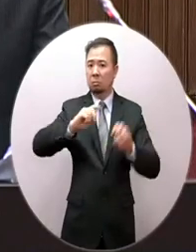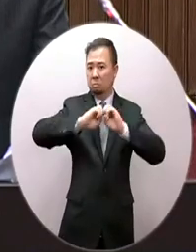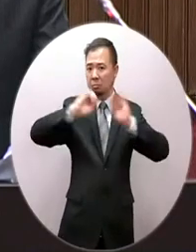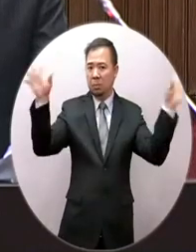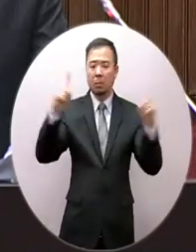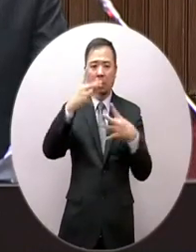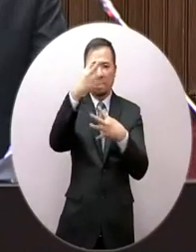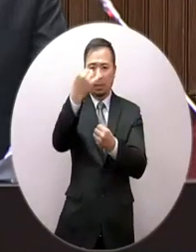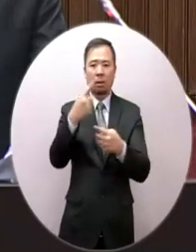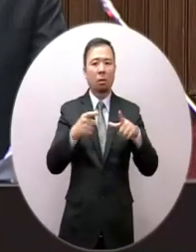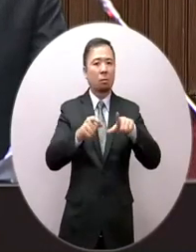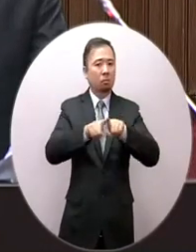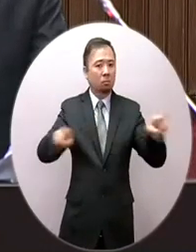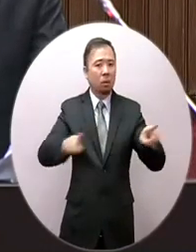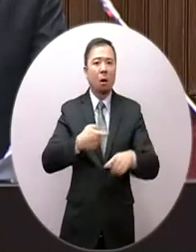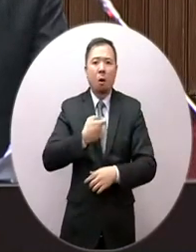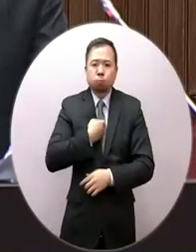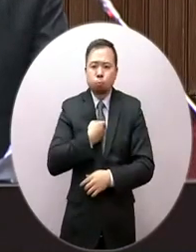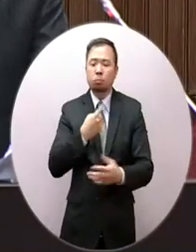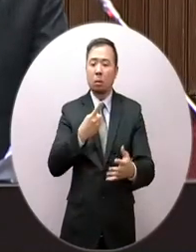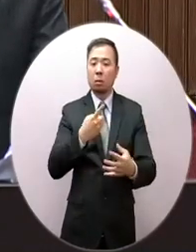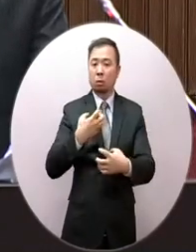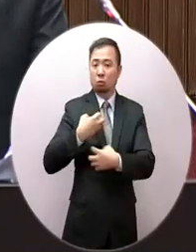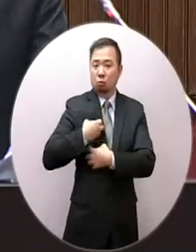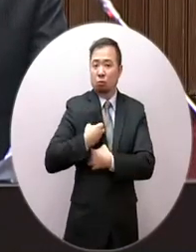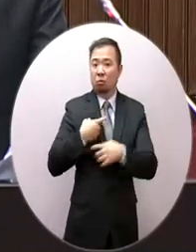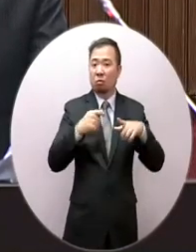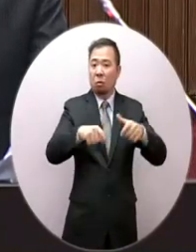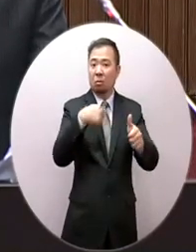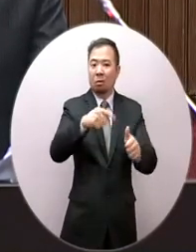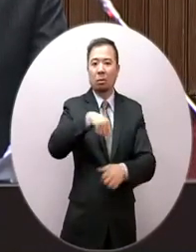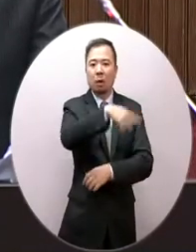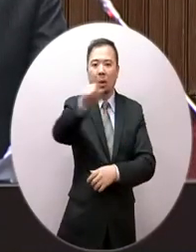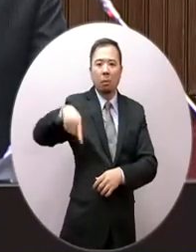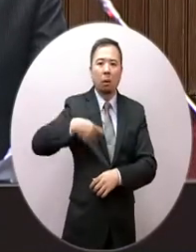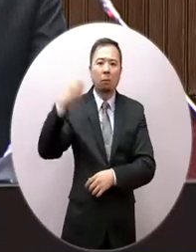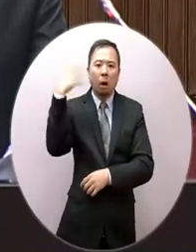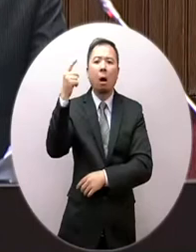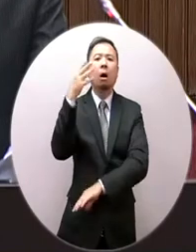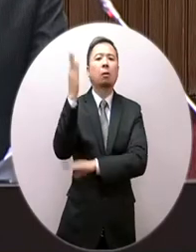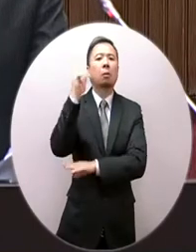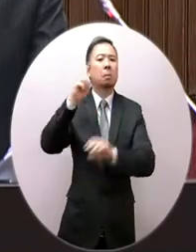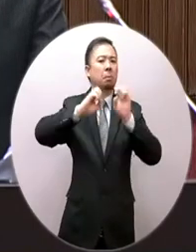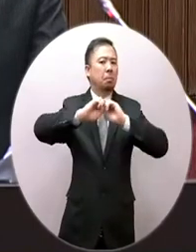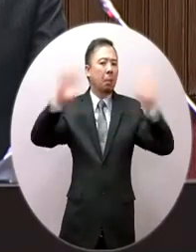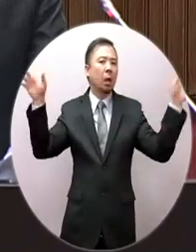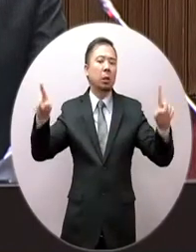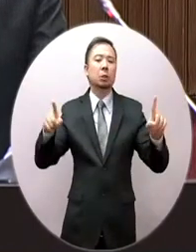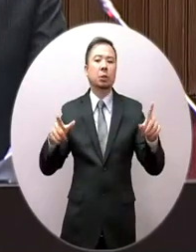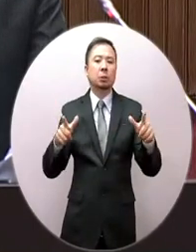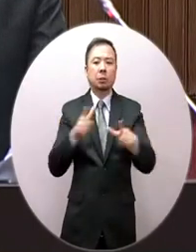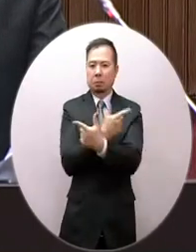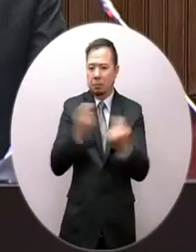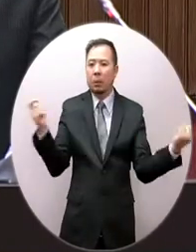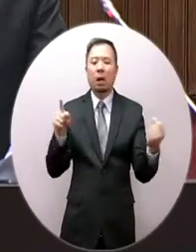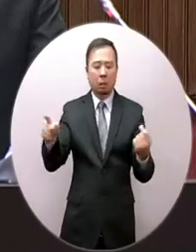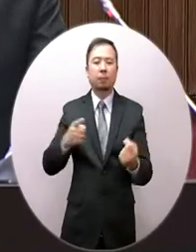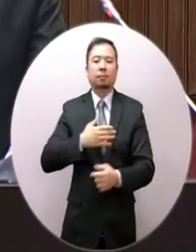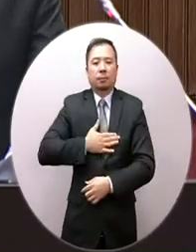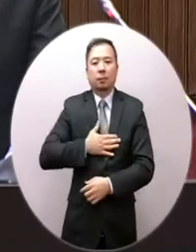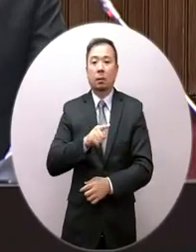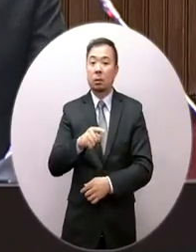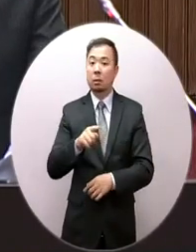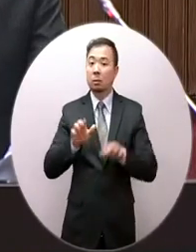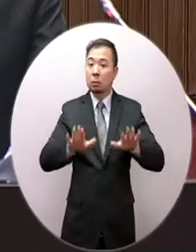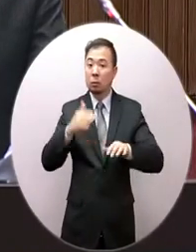性，你才会让那些军公教他们心无口无。今天你不能说我只有针对性针对军